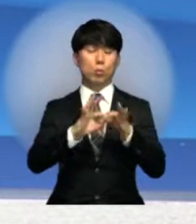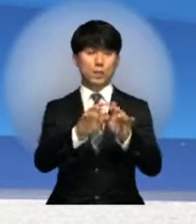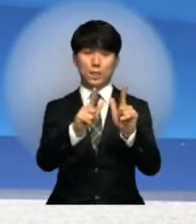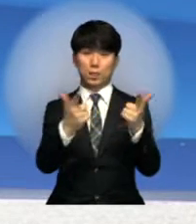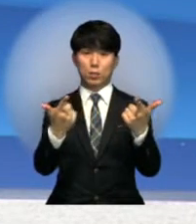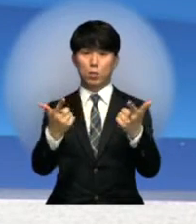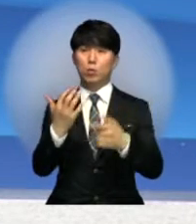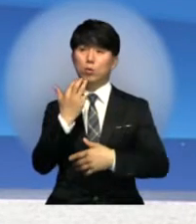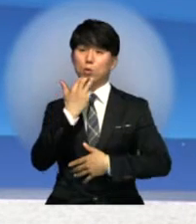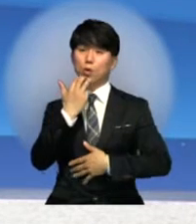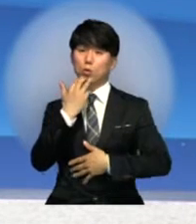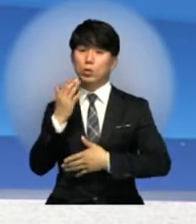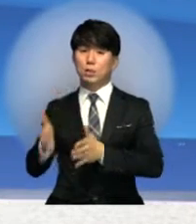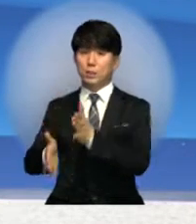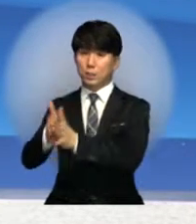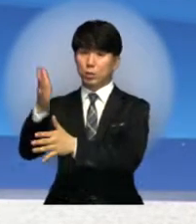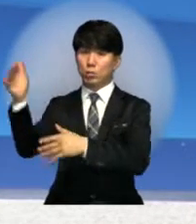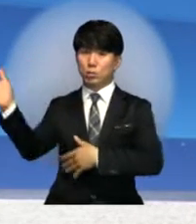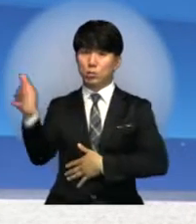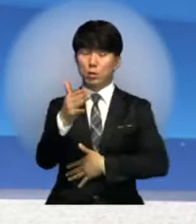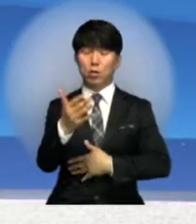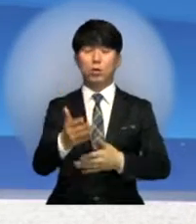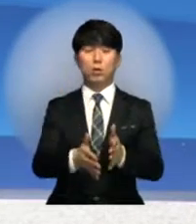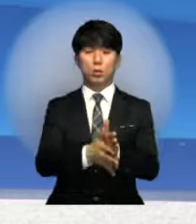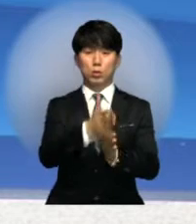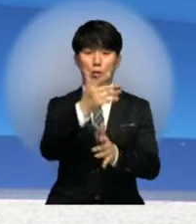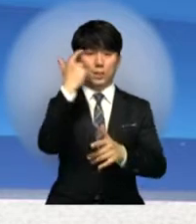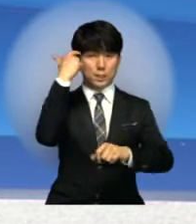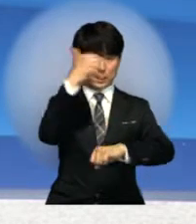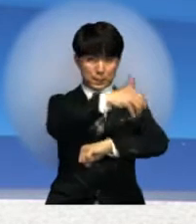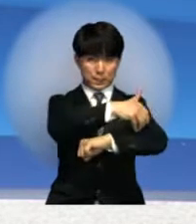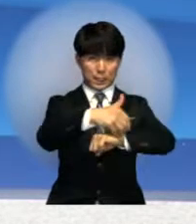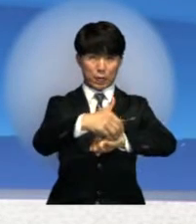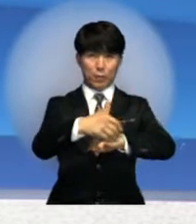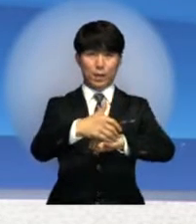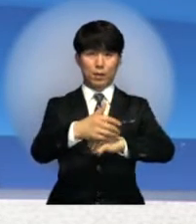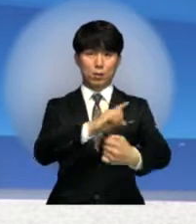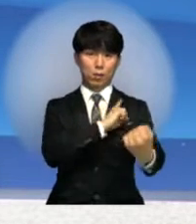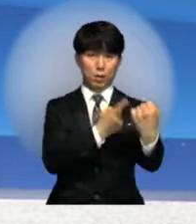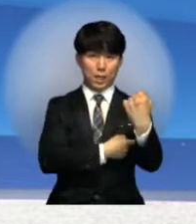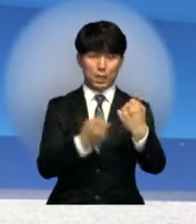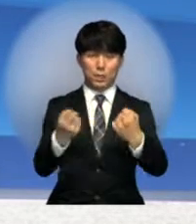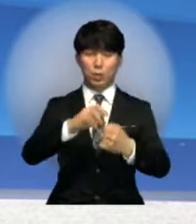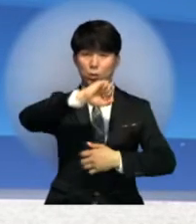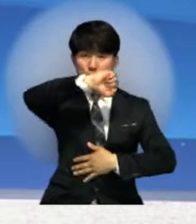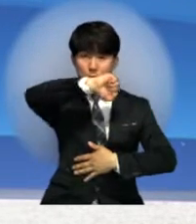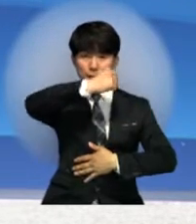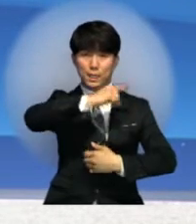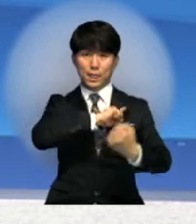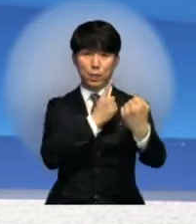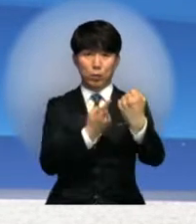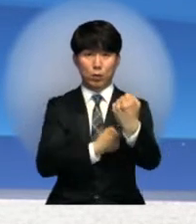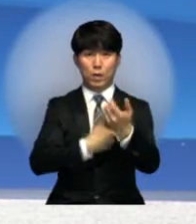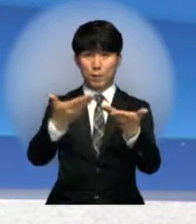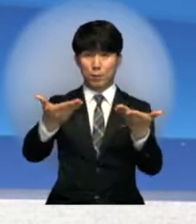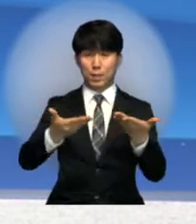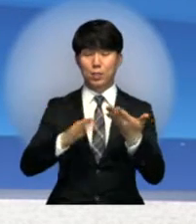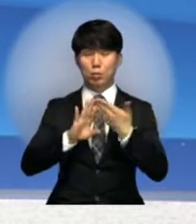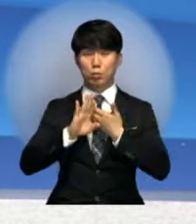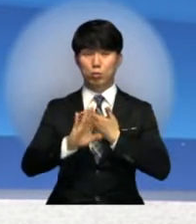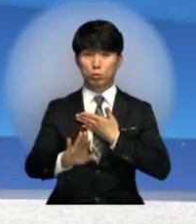직접 도시계획 권한이라든지 또 자치구 예산 자율 권한을 얻어서